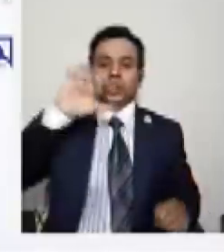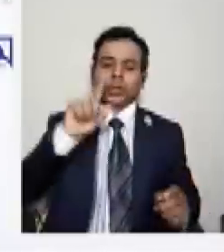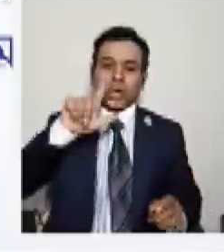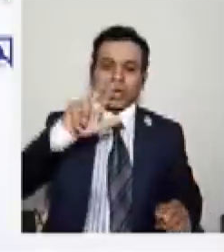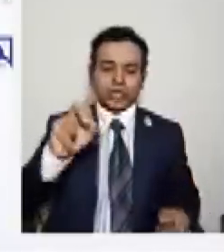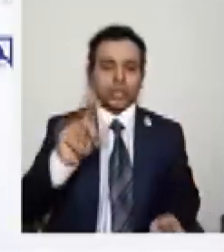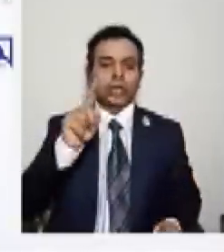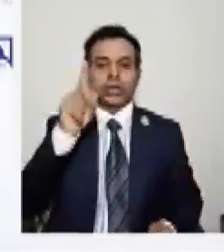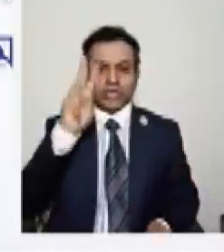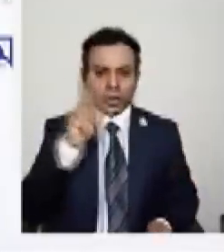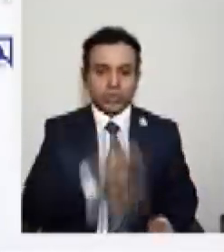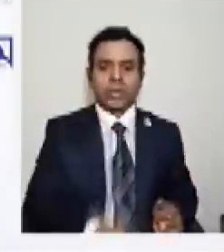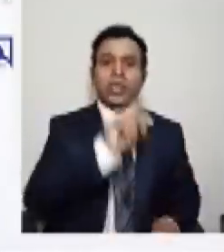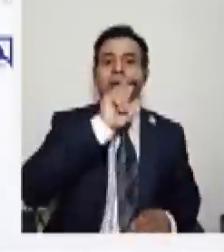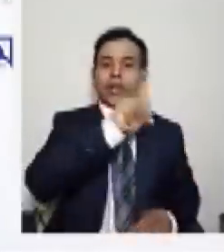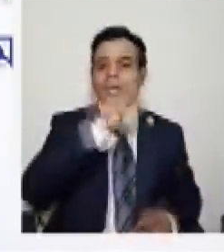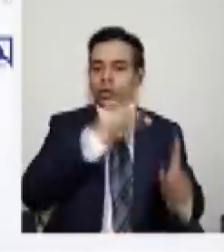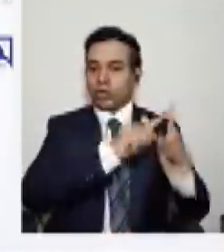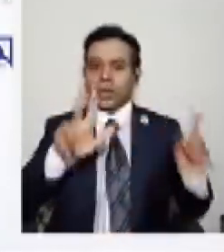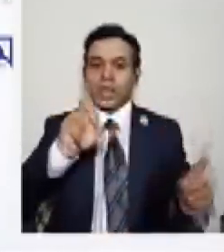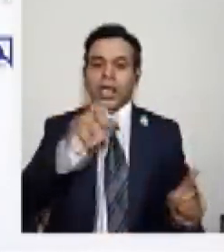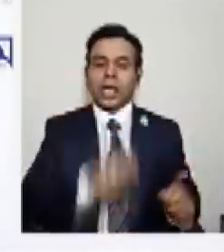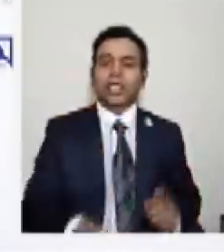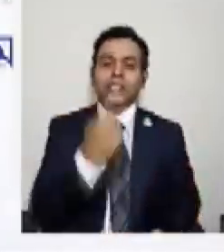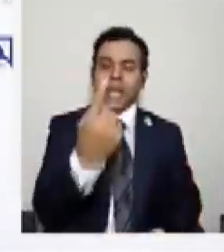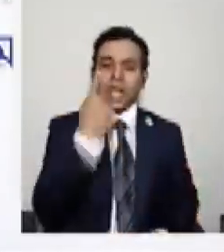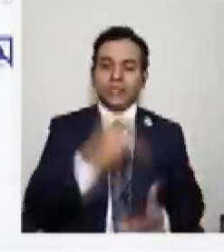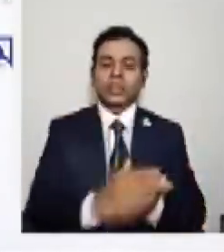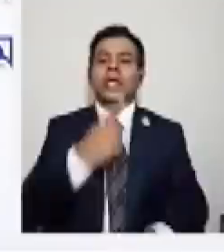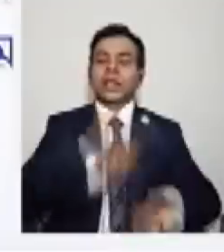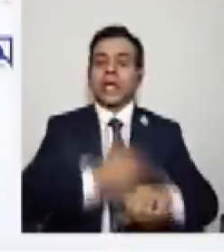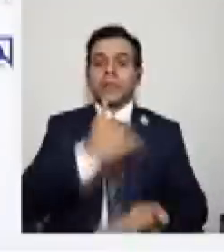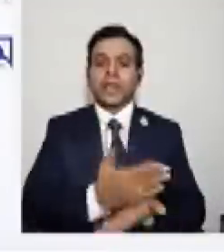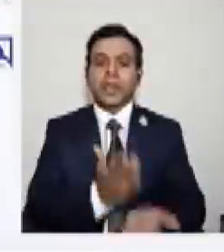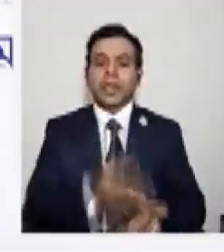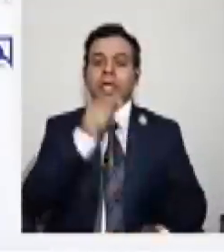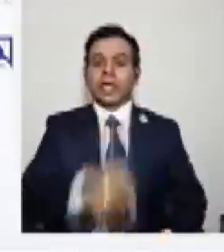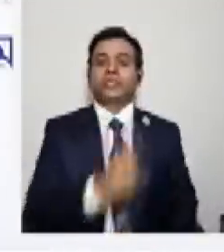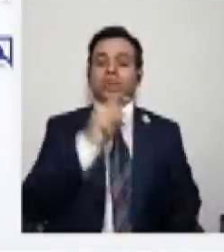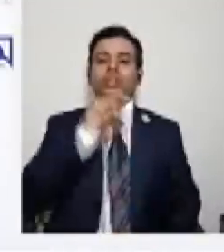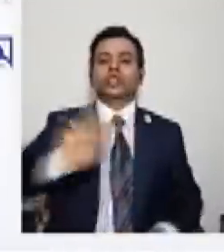10 জন, 71 থেকে 80 3 জন এবং 81 থেকে 90 বছরের 1 জন।